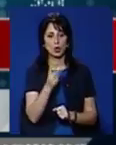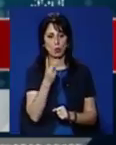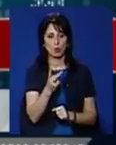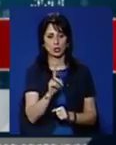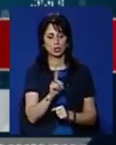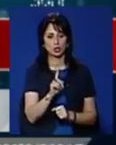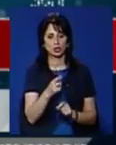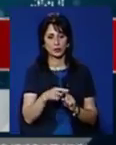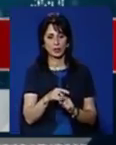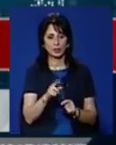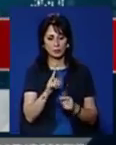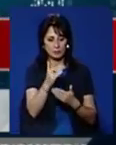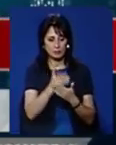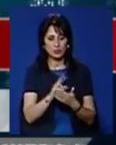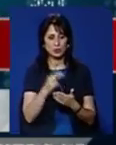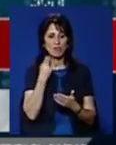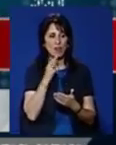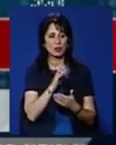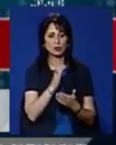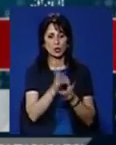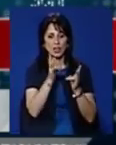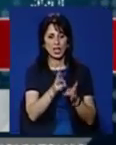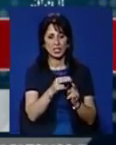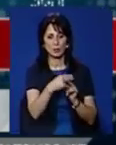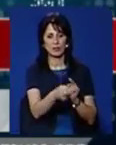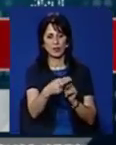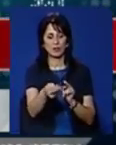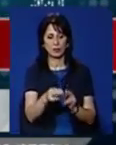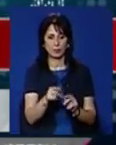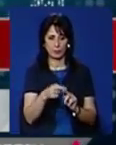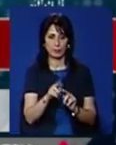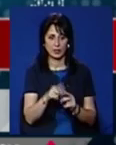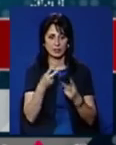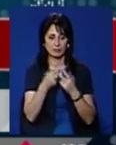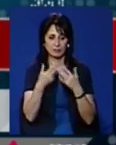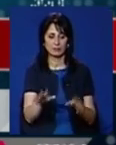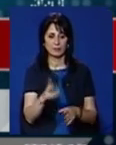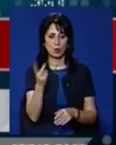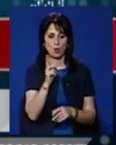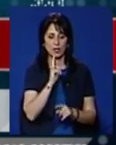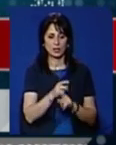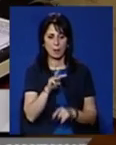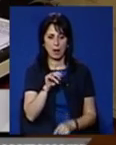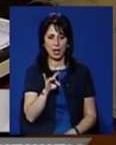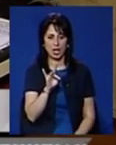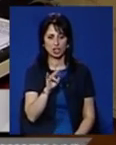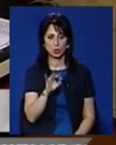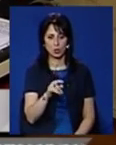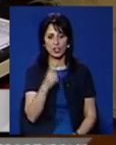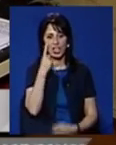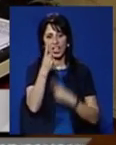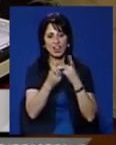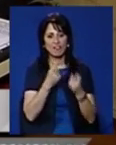რომ ვალდებულებები დაიხუროს ყველა დაზარალებულთან და მაინდაგოსო გამოვიდნენ ციხიდან.